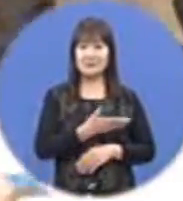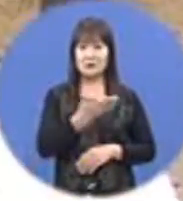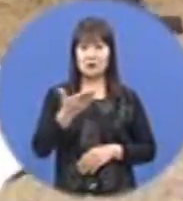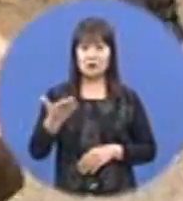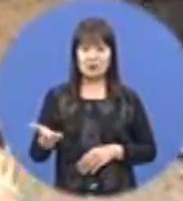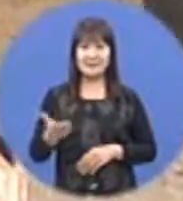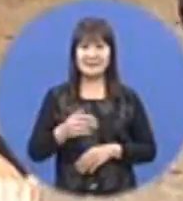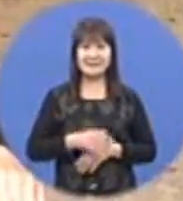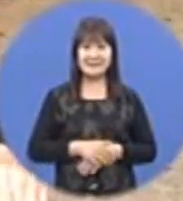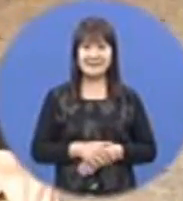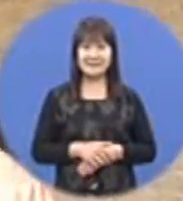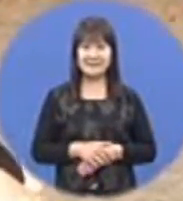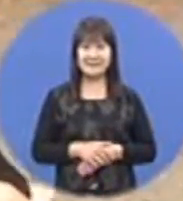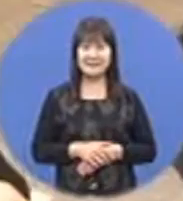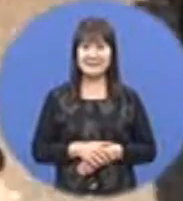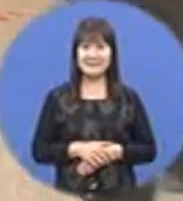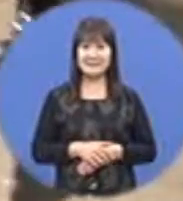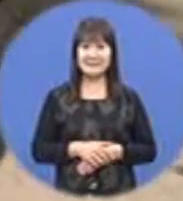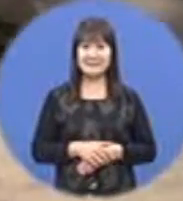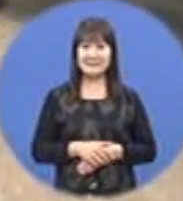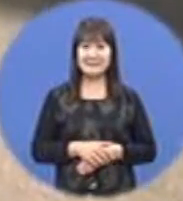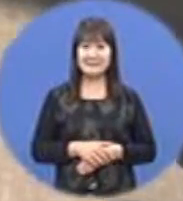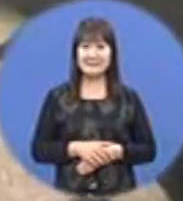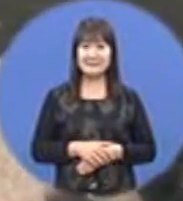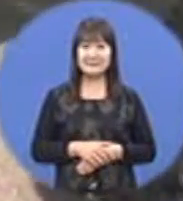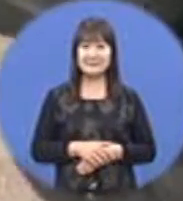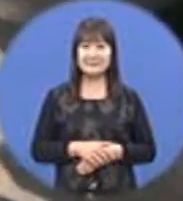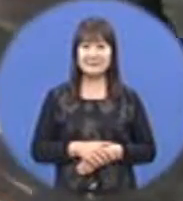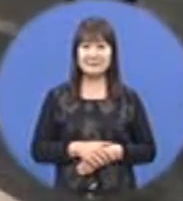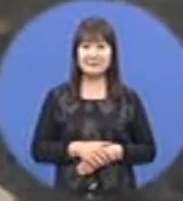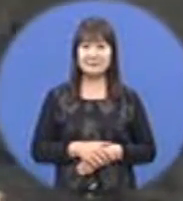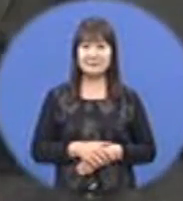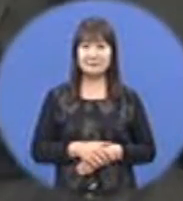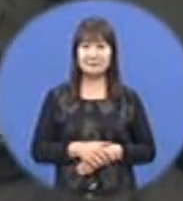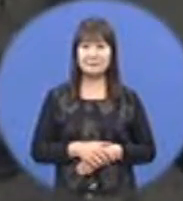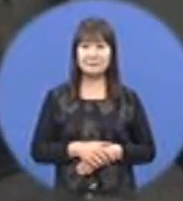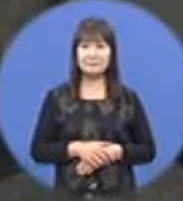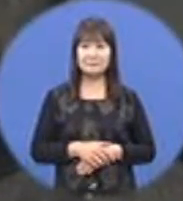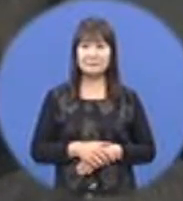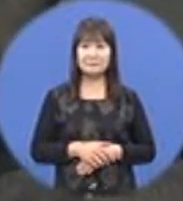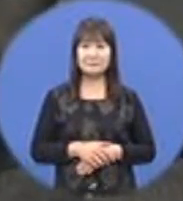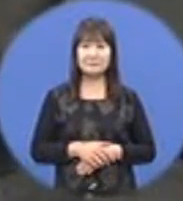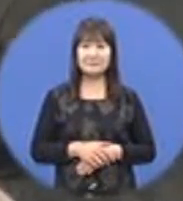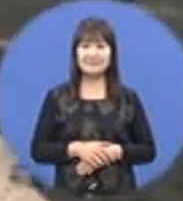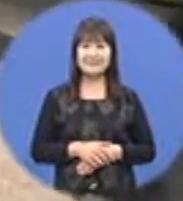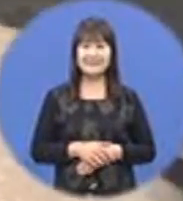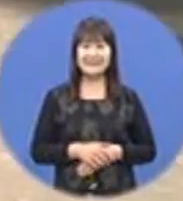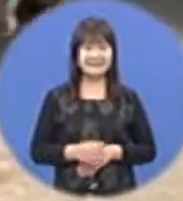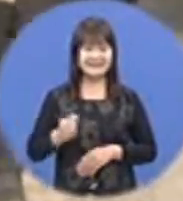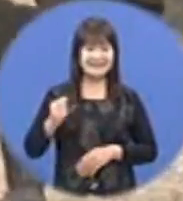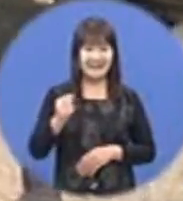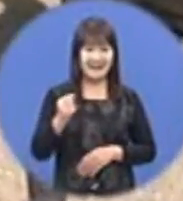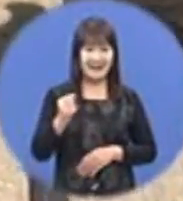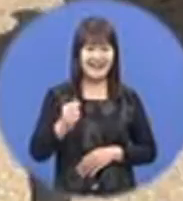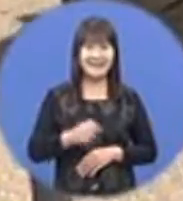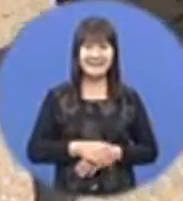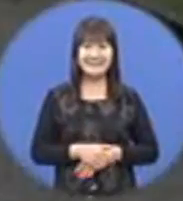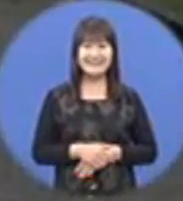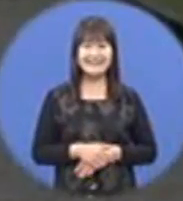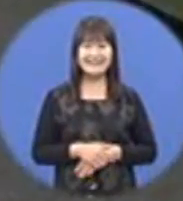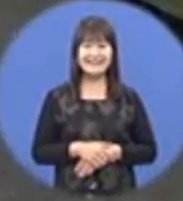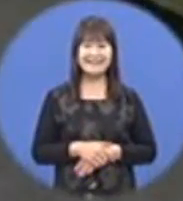だから大丈夫だ。よし、 最初はグー、じゃんけんぽい。 やった